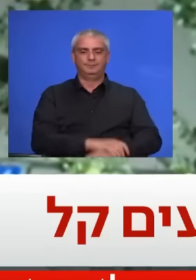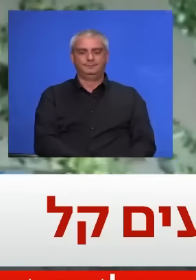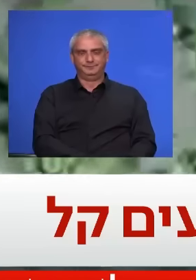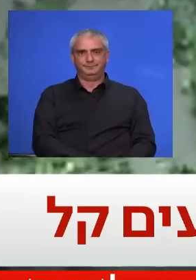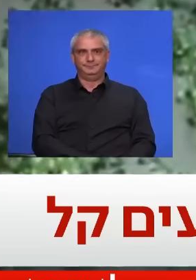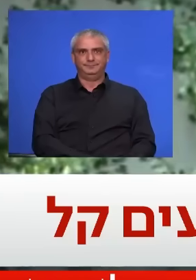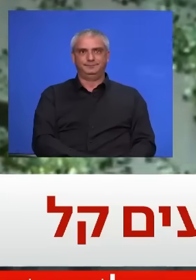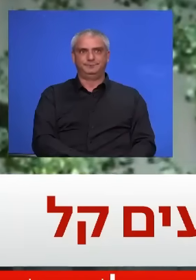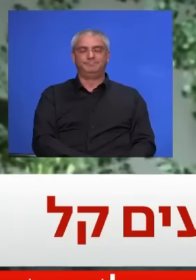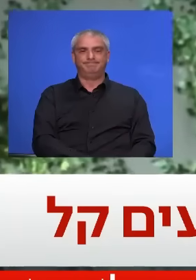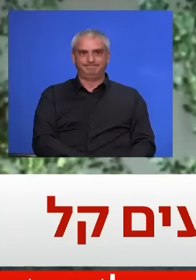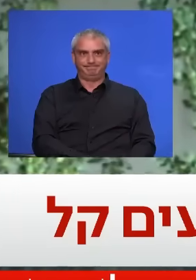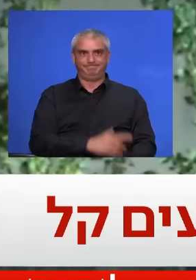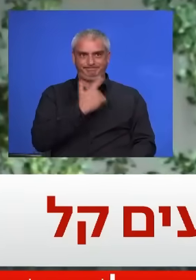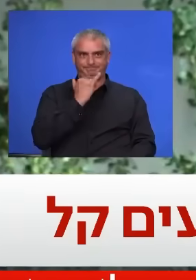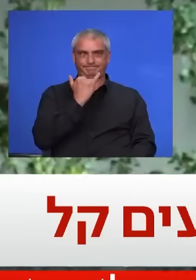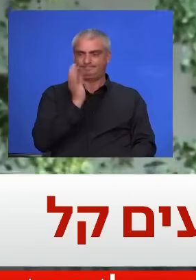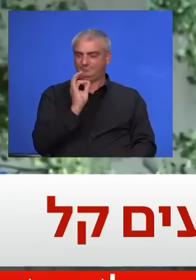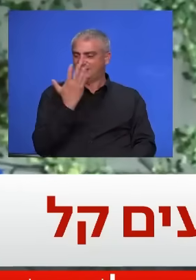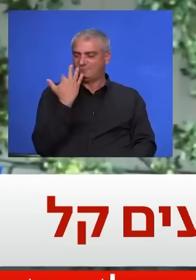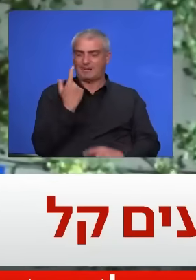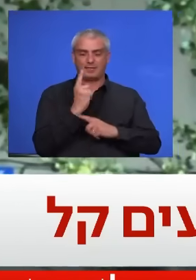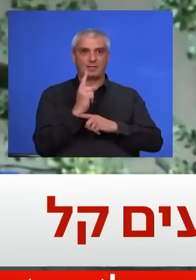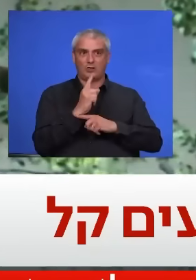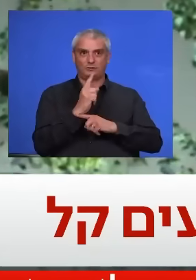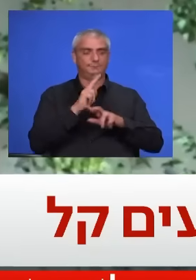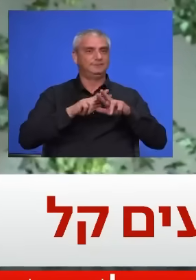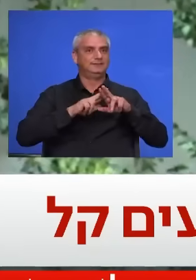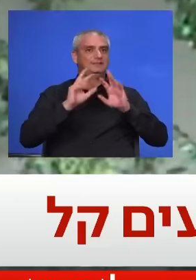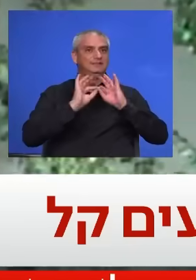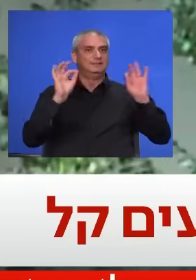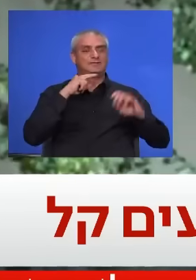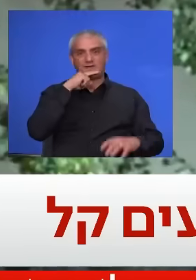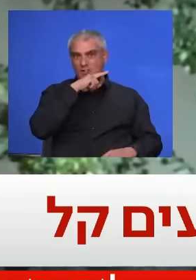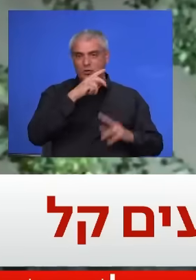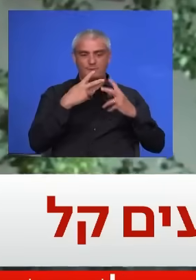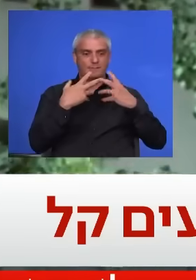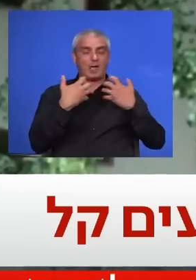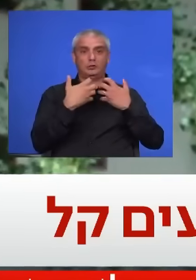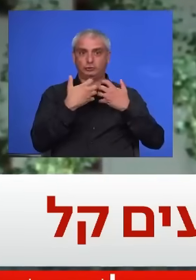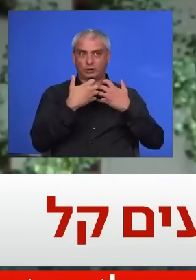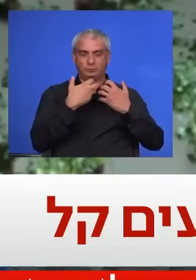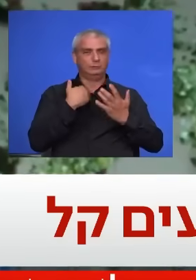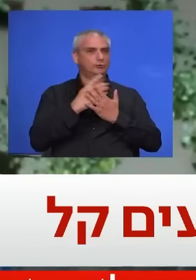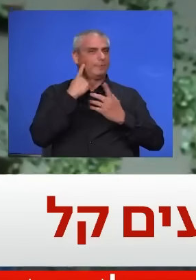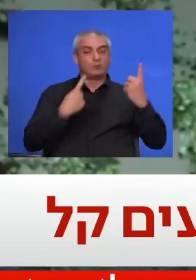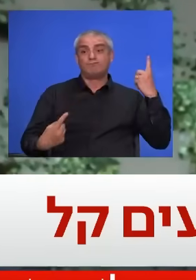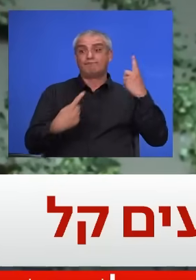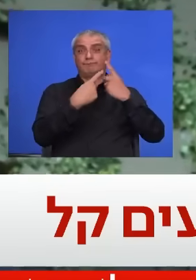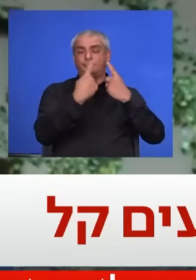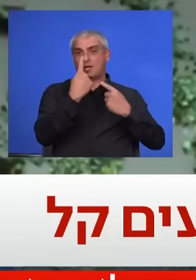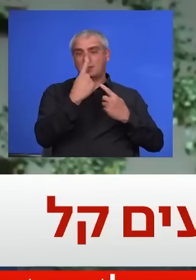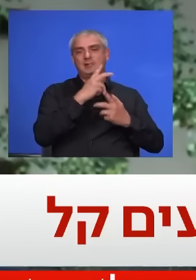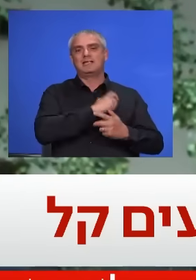כן, מיכל, לפני ממש דקות אחדות, אזעקת צבע אדום כאן בעיר אשדוד. שמענו עירות אחד לפי עיריית אשדוד, מהמידע שהגיע לנו